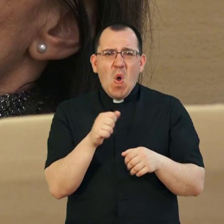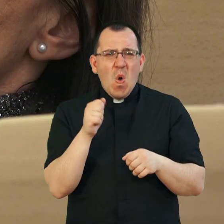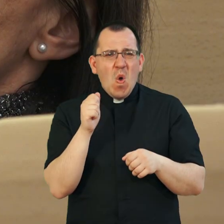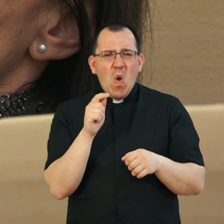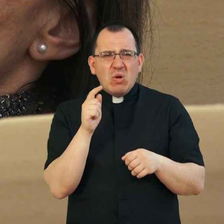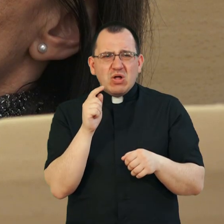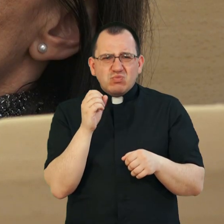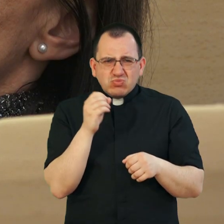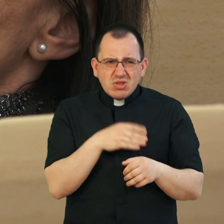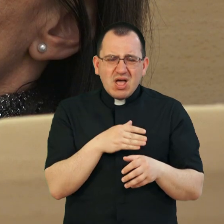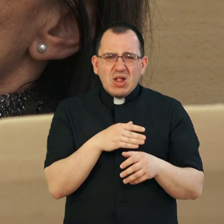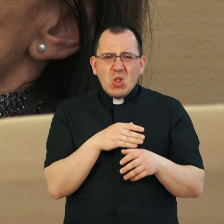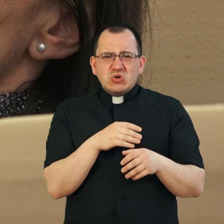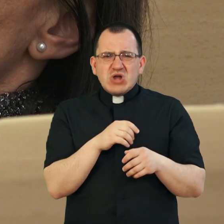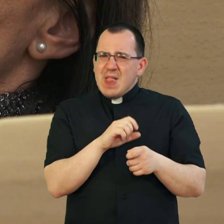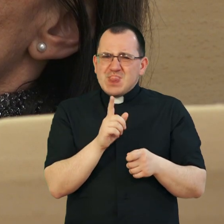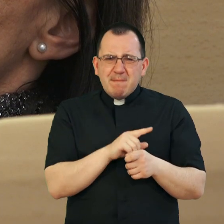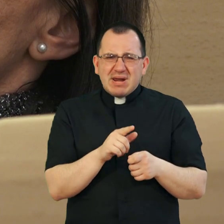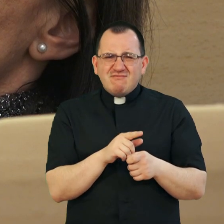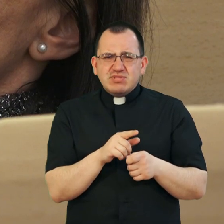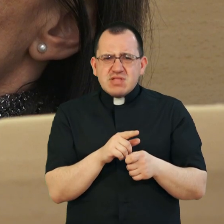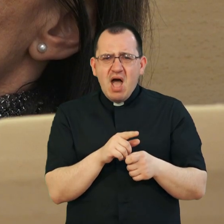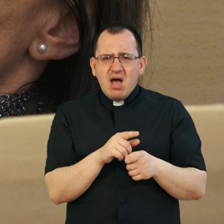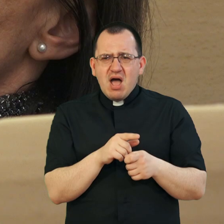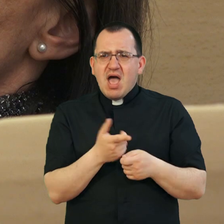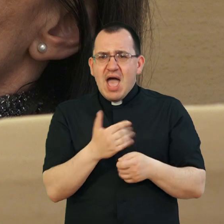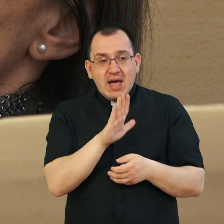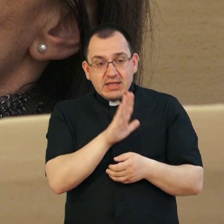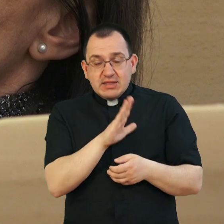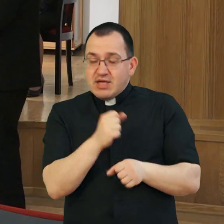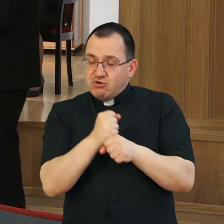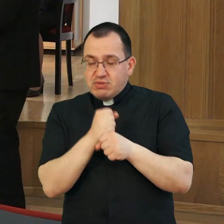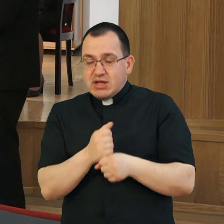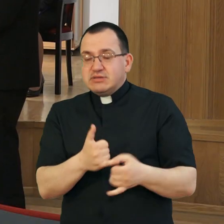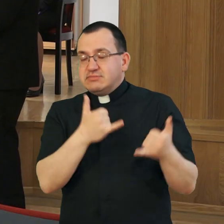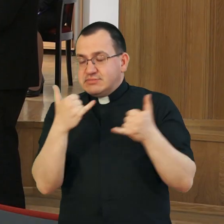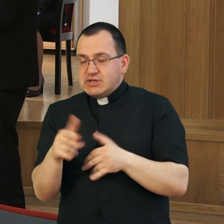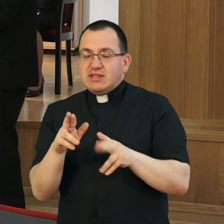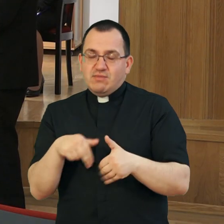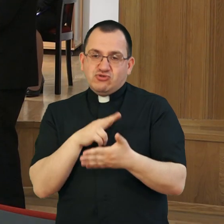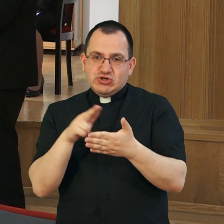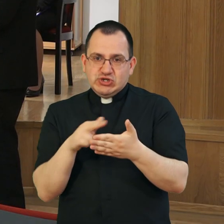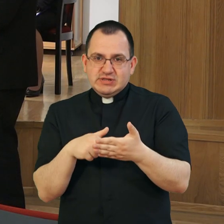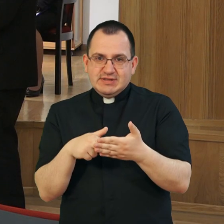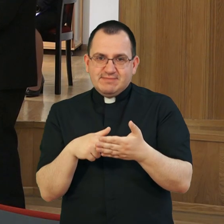doživio, ali njegovo djelo ostaje živo i dan danas. Nakon službenog dijela predstavljanja